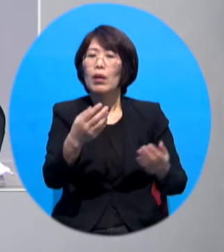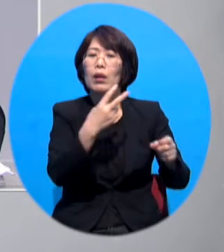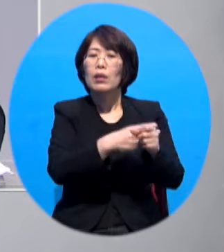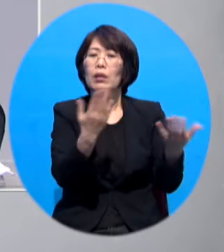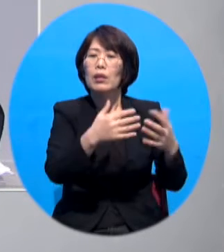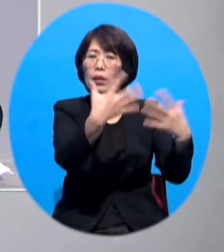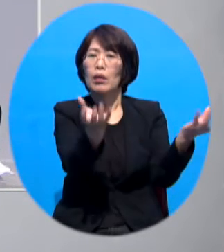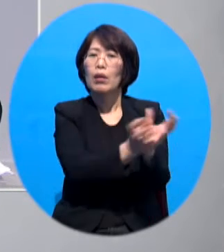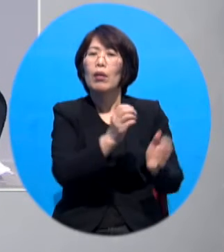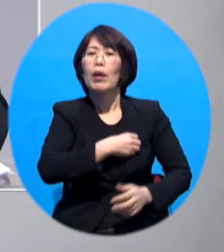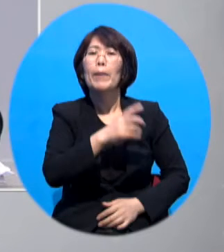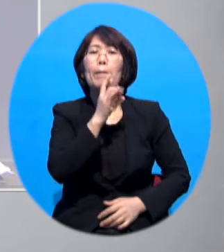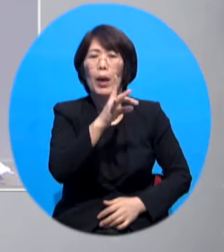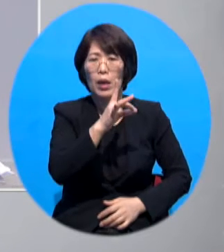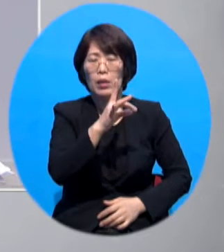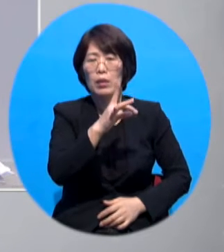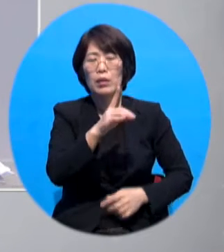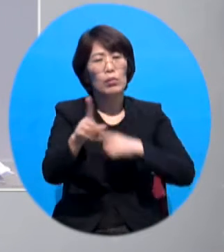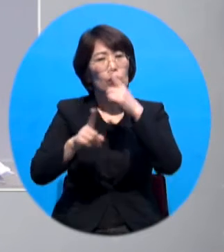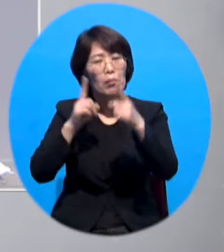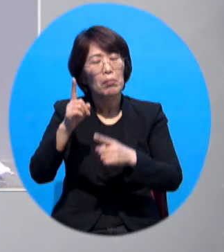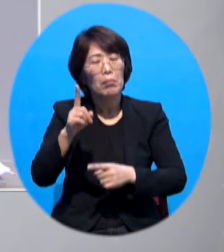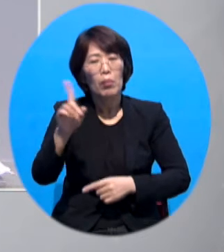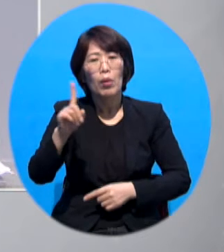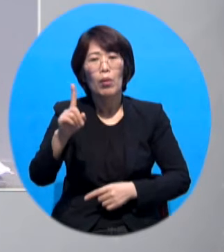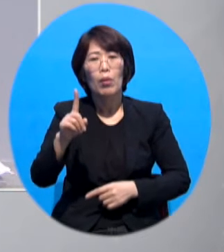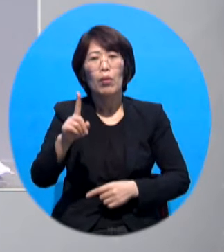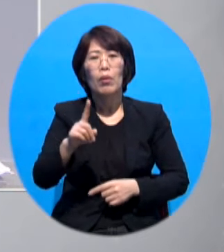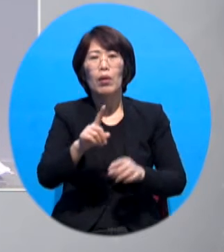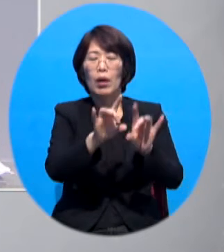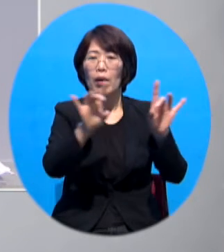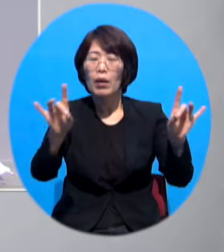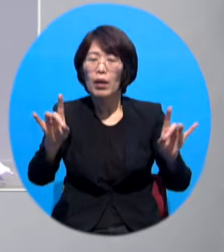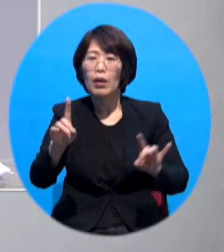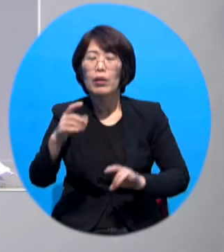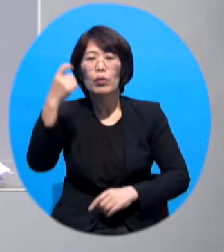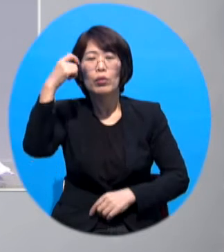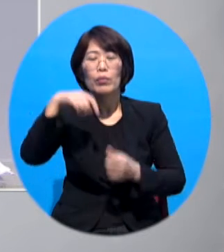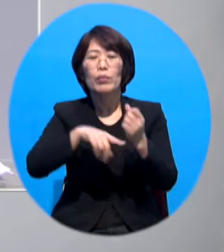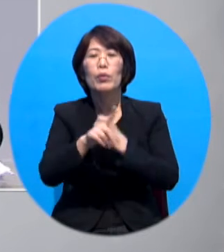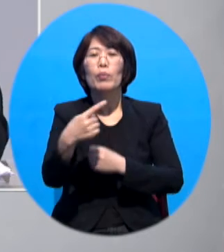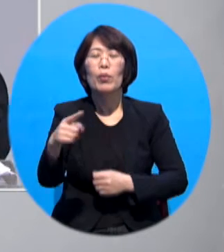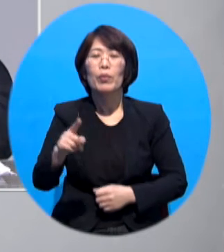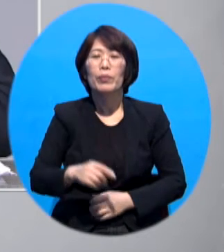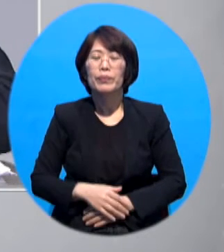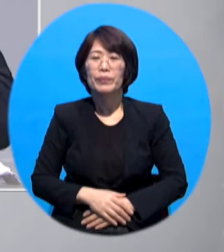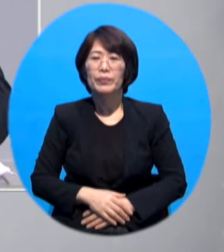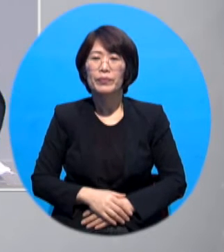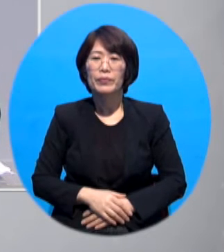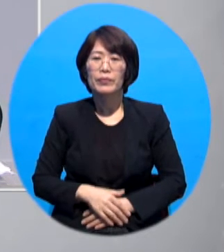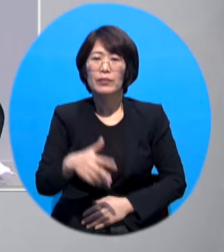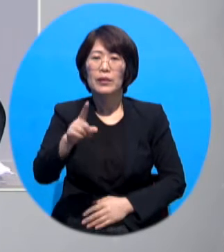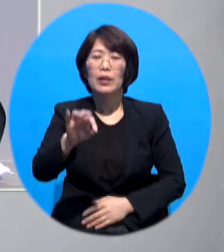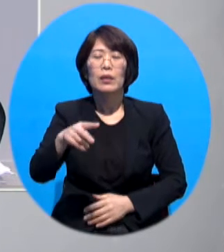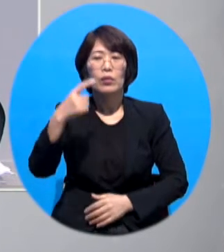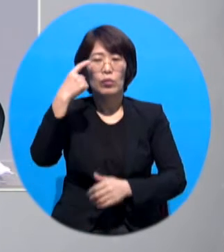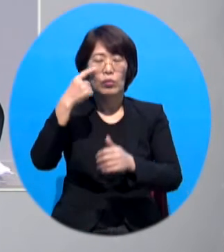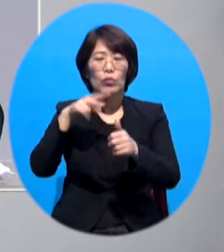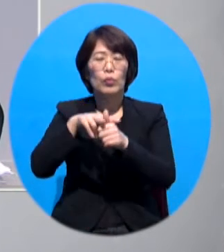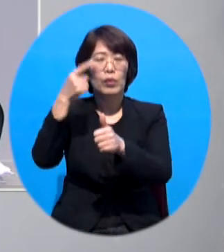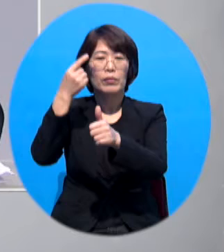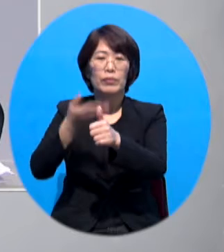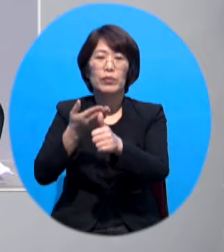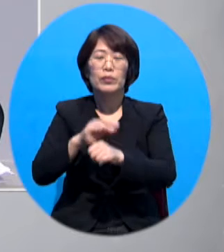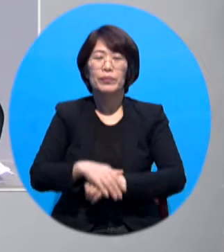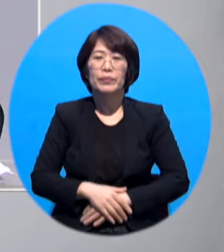아닌 교사들은 우 하지 않을까 단 한 명씩 뭐 할까 이유가 뭐라고 생각하십니까 4 장소 후보 답변해 주십시오 1